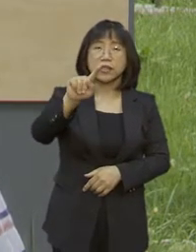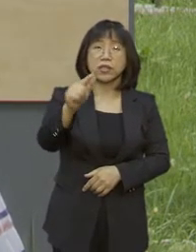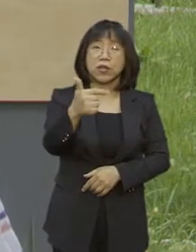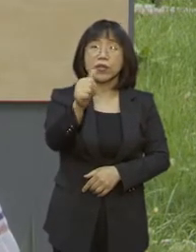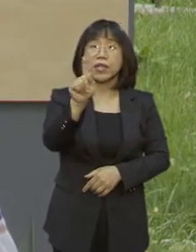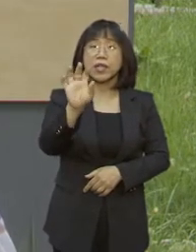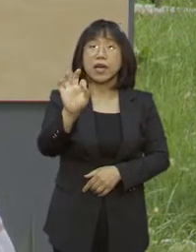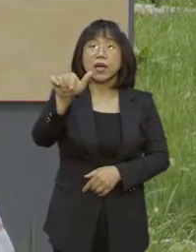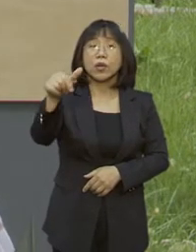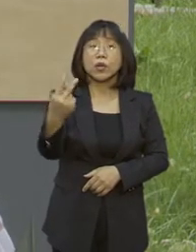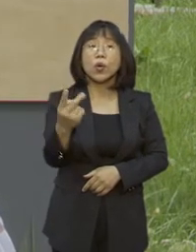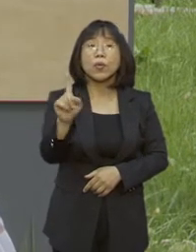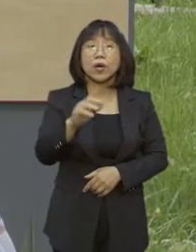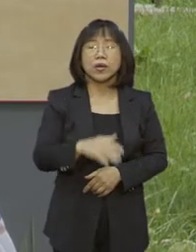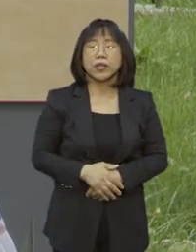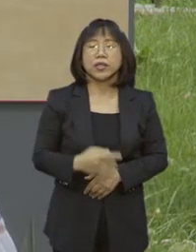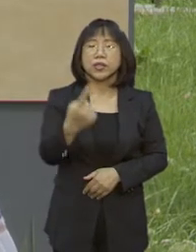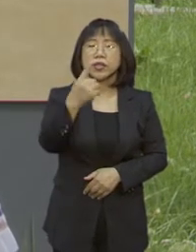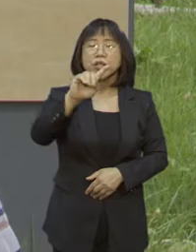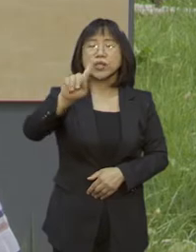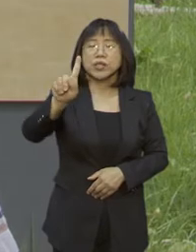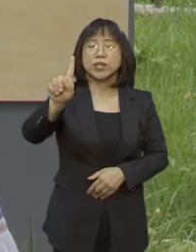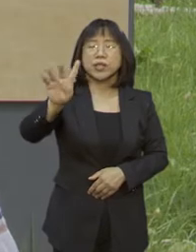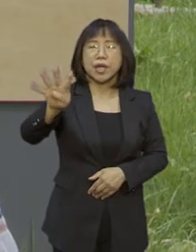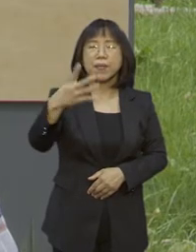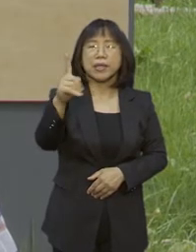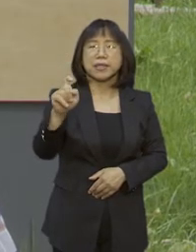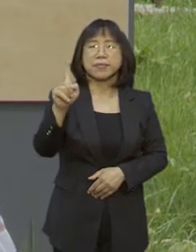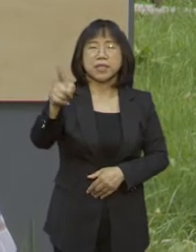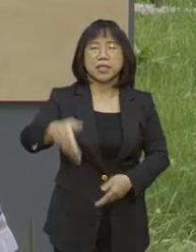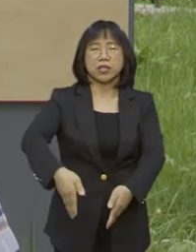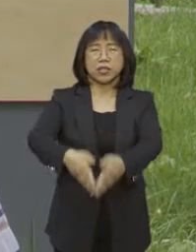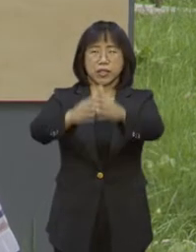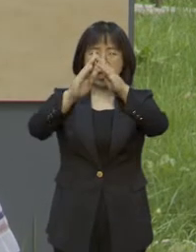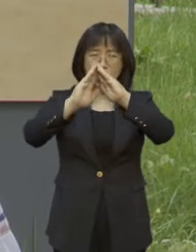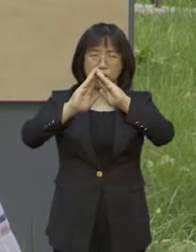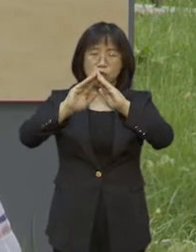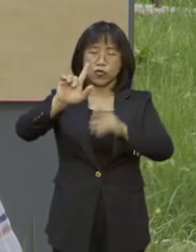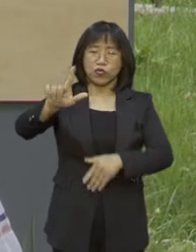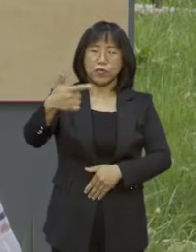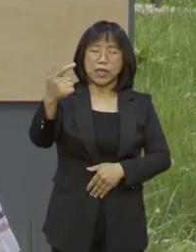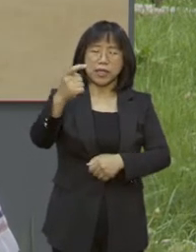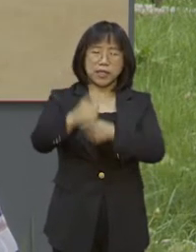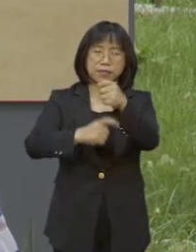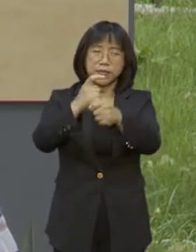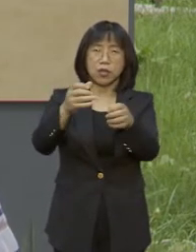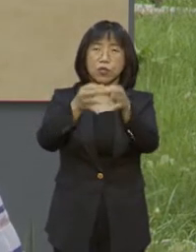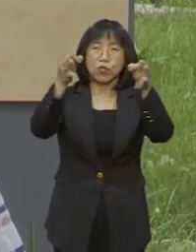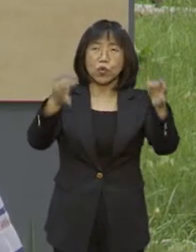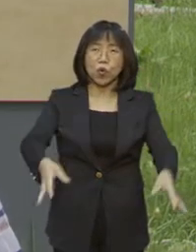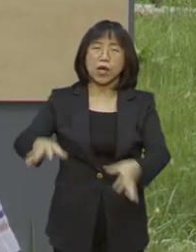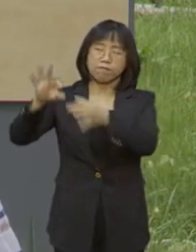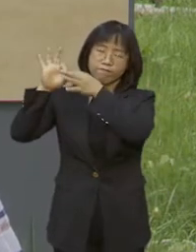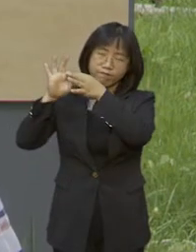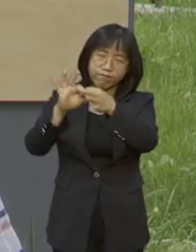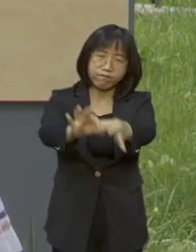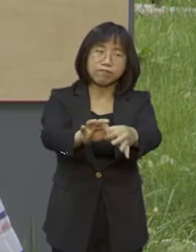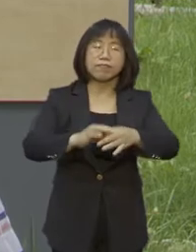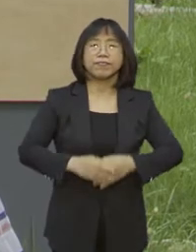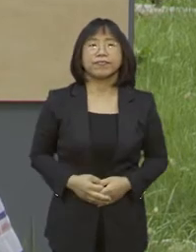양천향교는 1411년 창건되어 610년간 제 모습을 유지하고 있습니다.